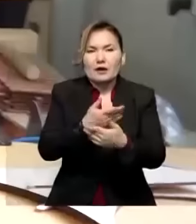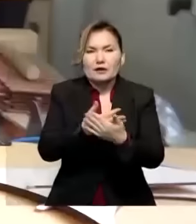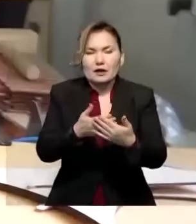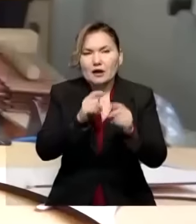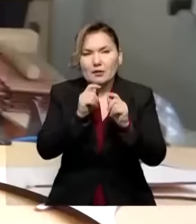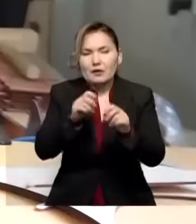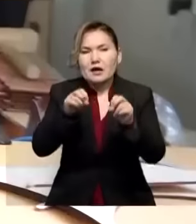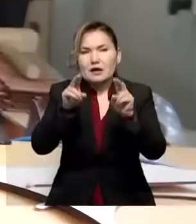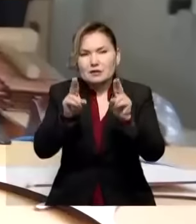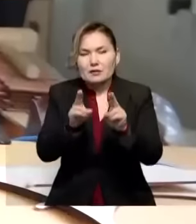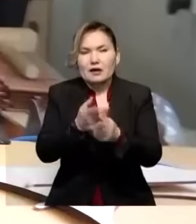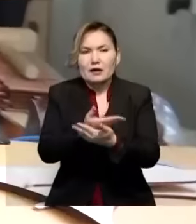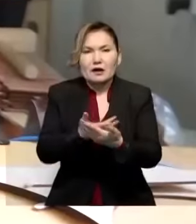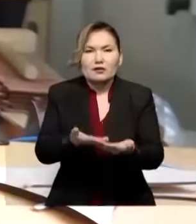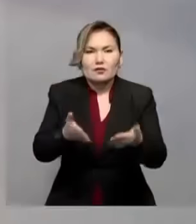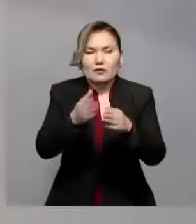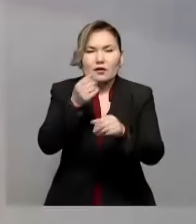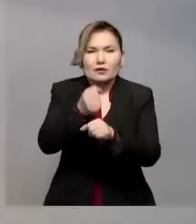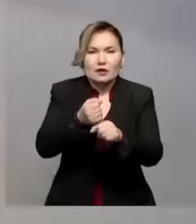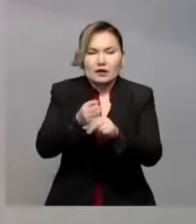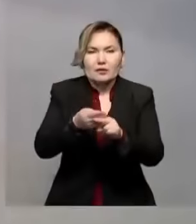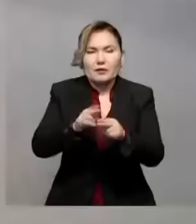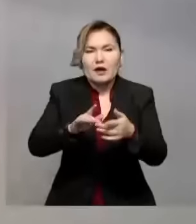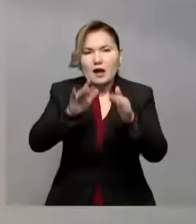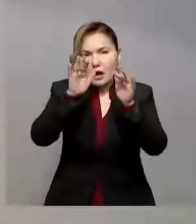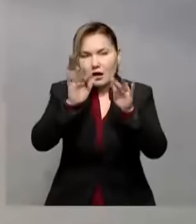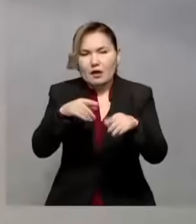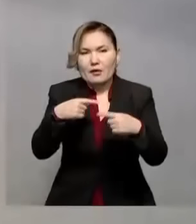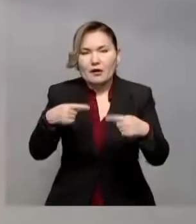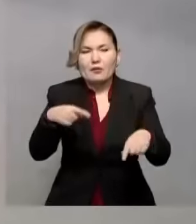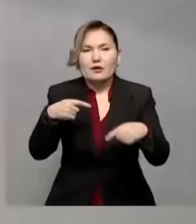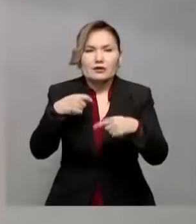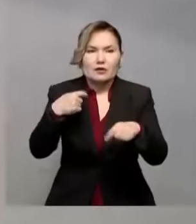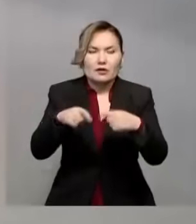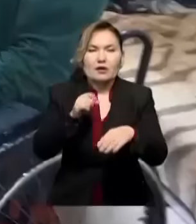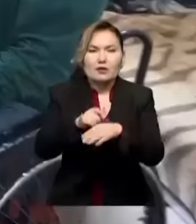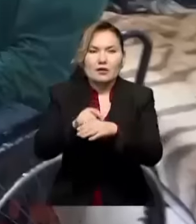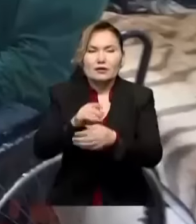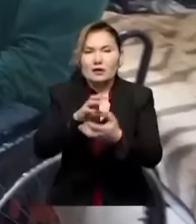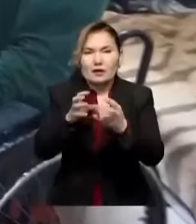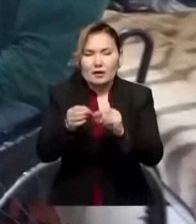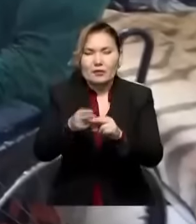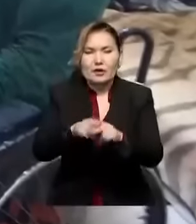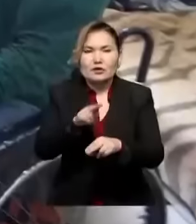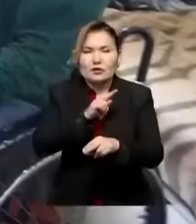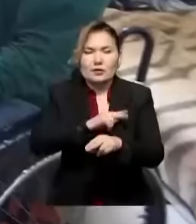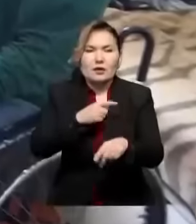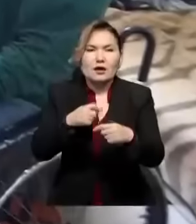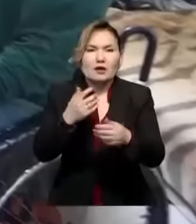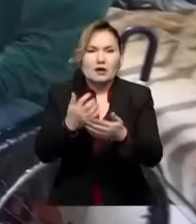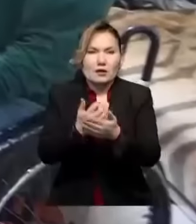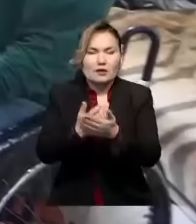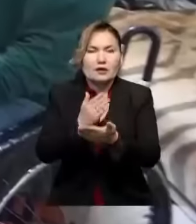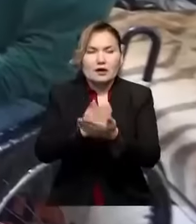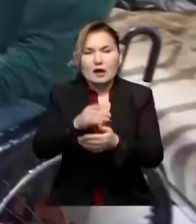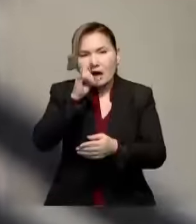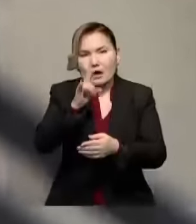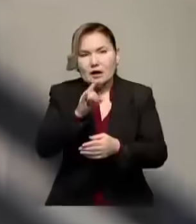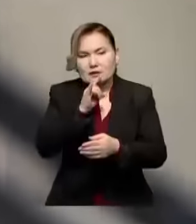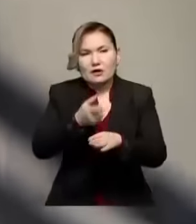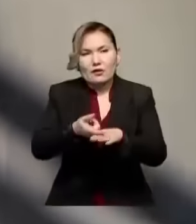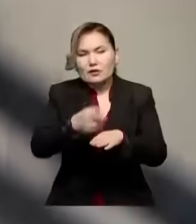думандарға тойбастар бұйымдарын жасайды. Инстаграм желісі арқылы тапсырыс қабылдап, жасағандарын да сол арқылы сатады. Әсіресе қазақ